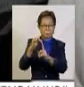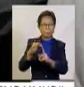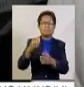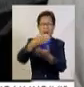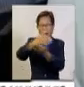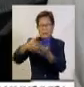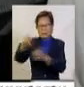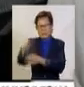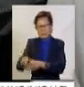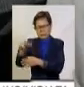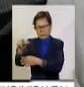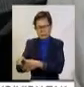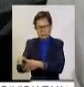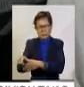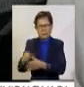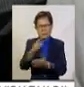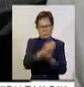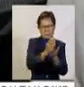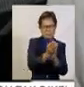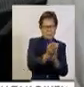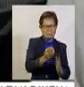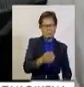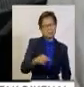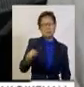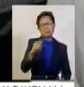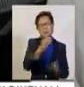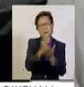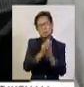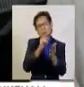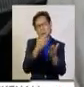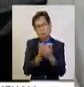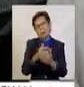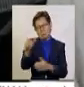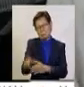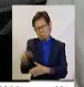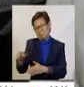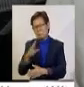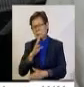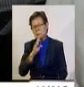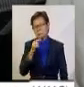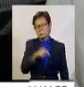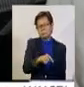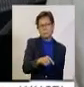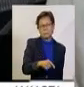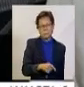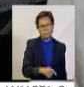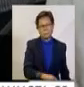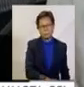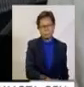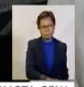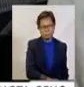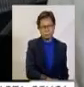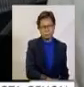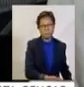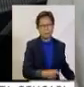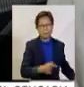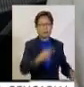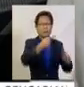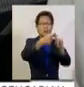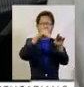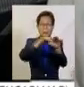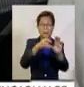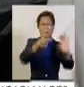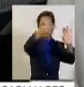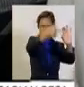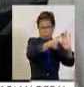bukanlah expansionary bajet. Dan kita dapat bantuan sikit daripada Petronas yang